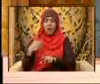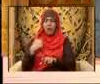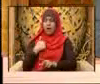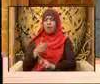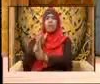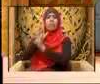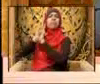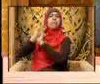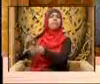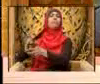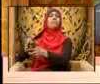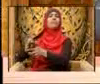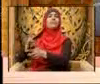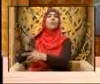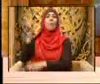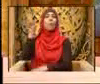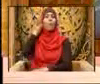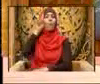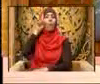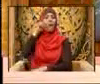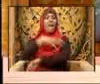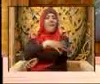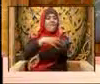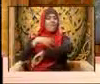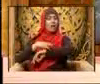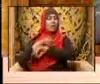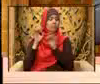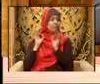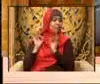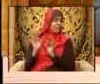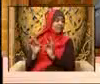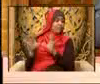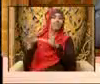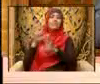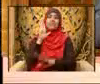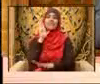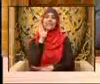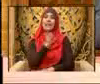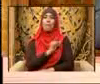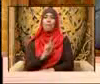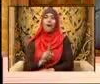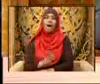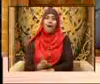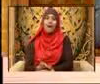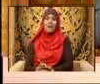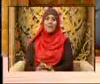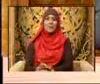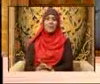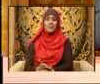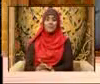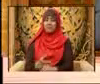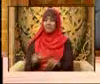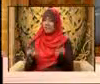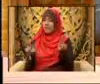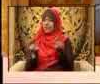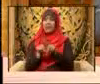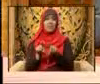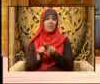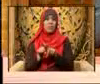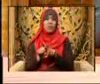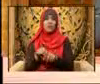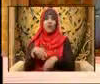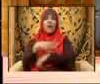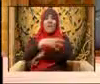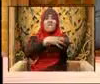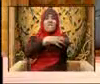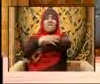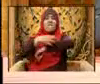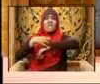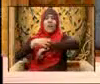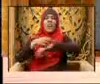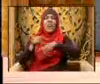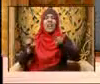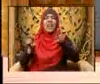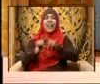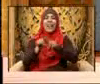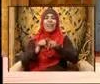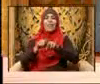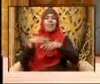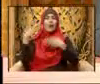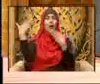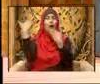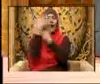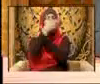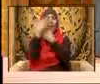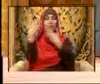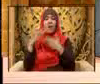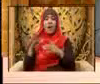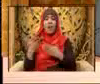الفقر منبوذ من الإنسان، ولأن الفقر كما جاء في الأثر كاد أن يكون كفرا، لأنه